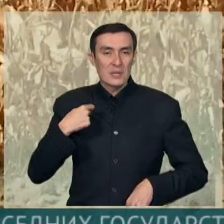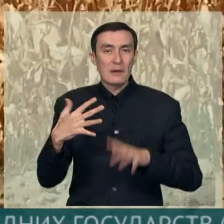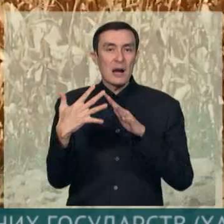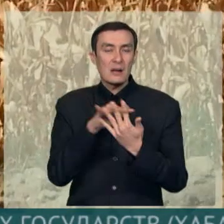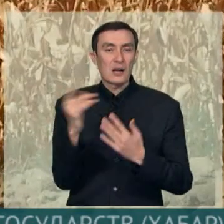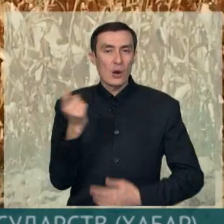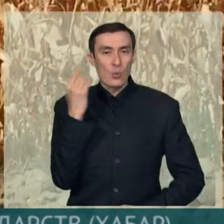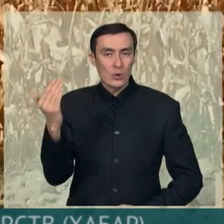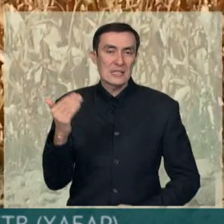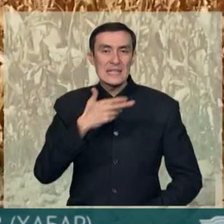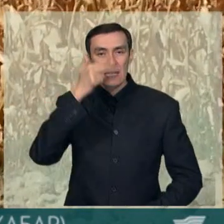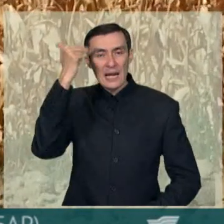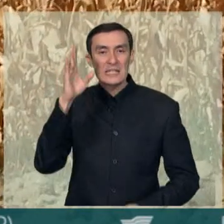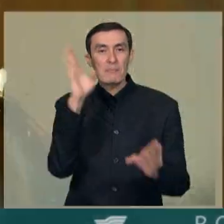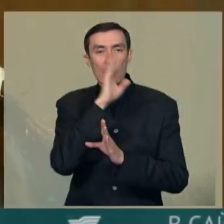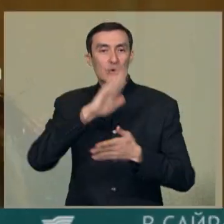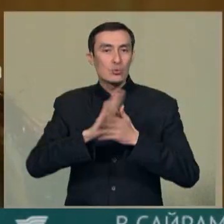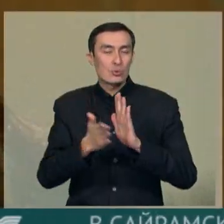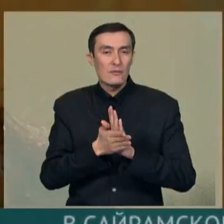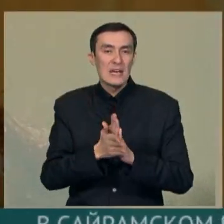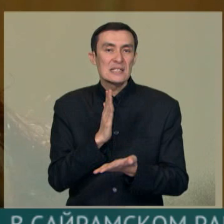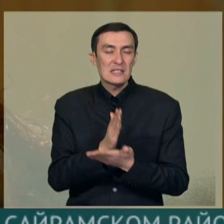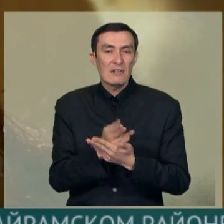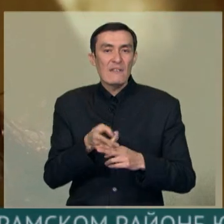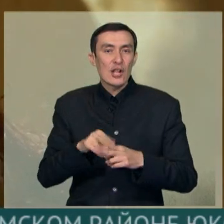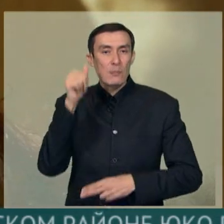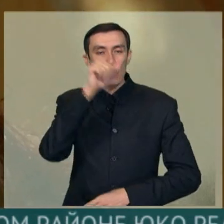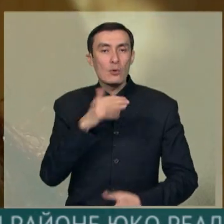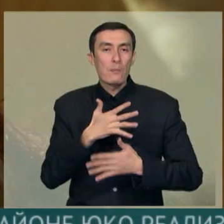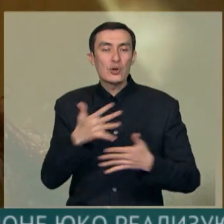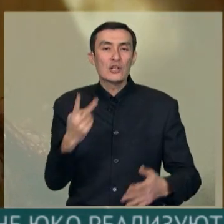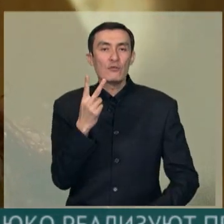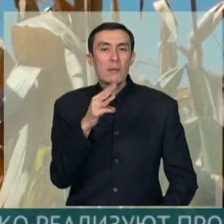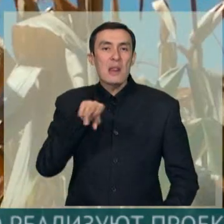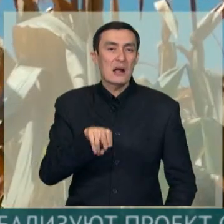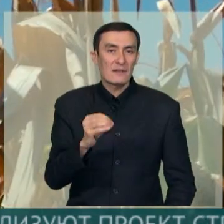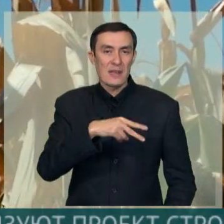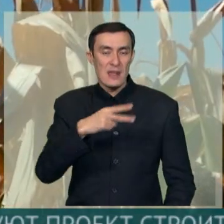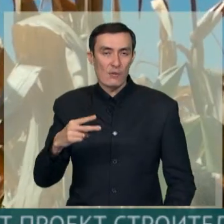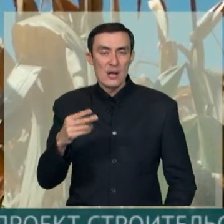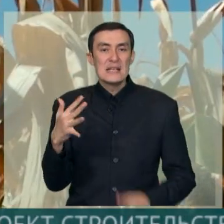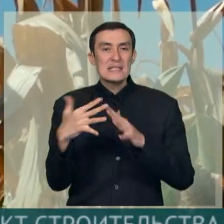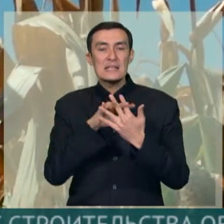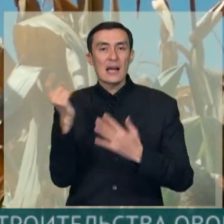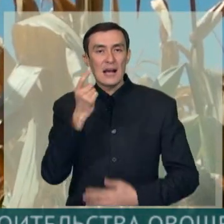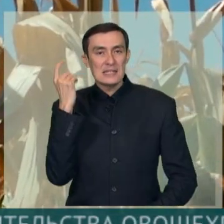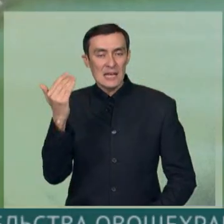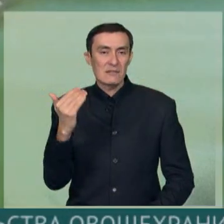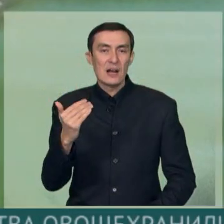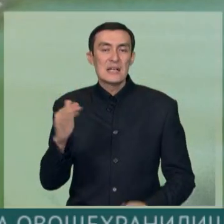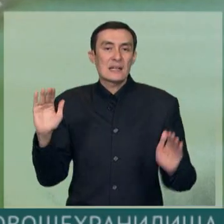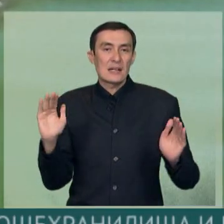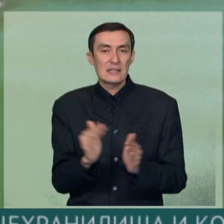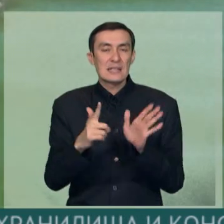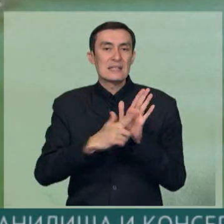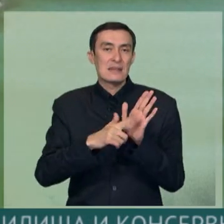аграрной отрасли Италии из-за погодных условий составили в этом году больше 2 миллиардов евро. Сельскохозяйственный ВВП страны